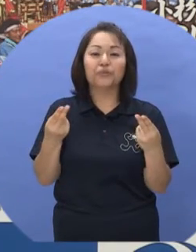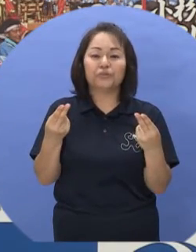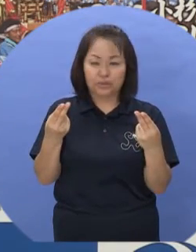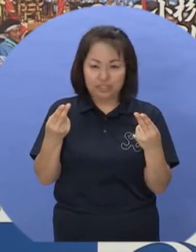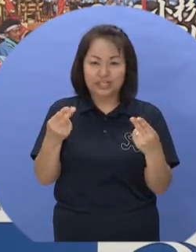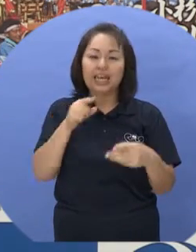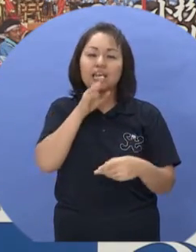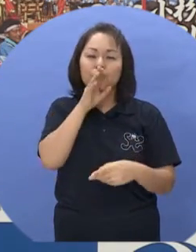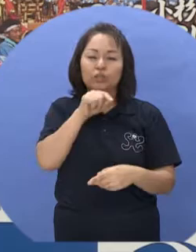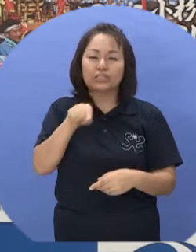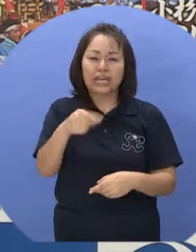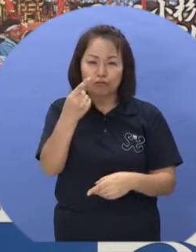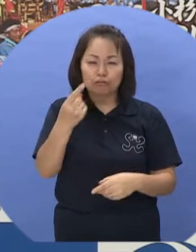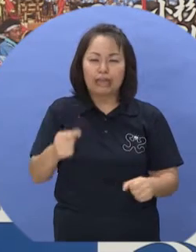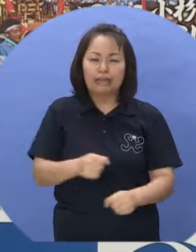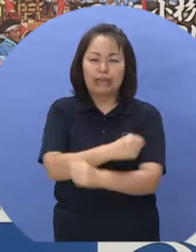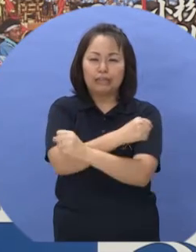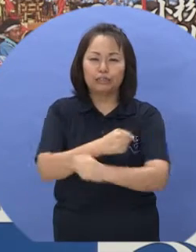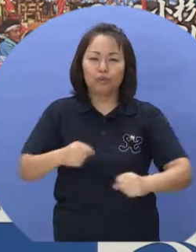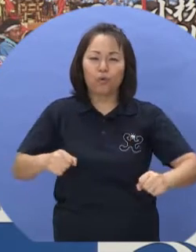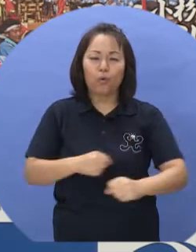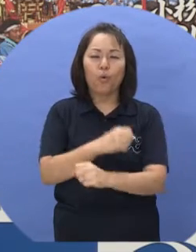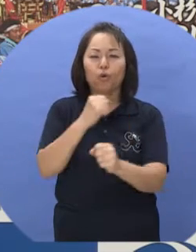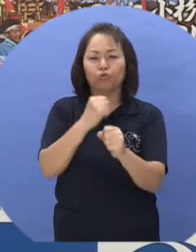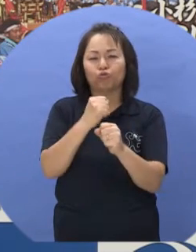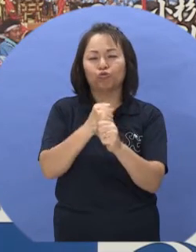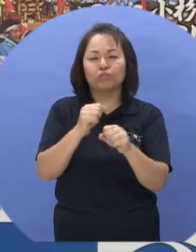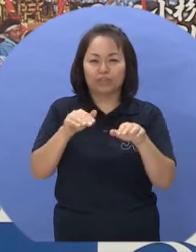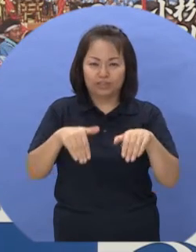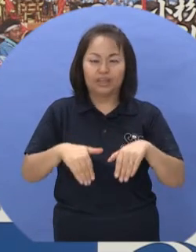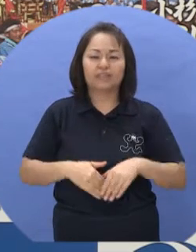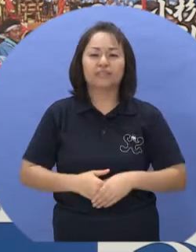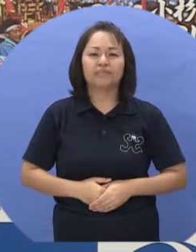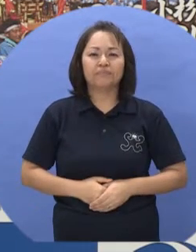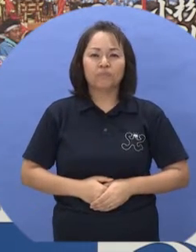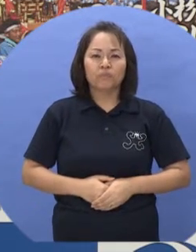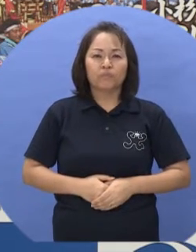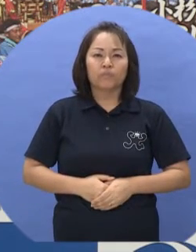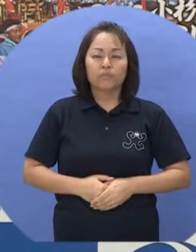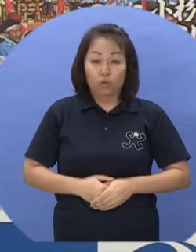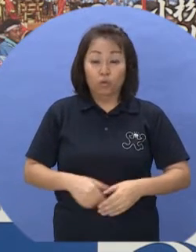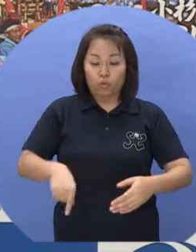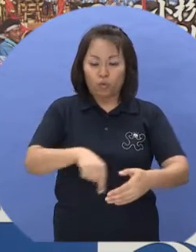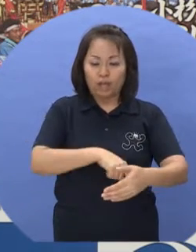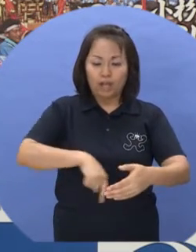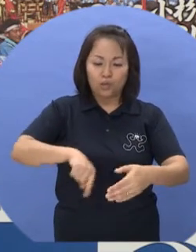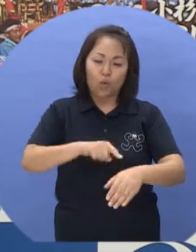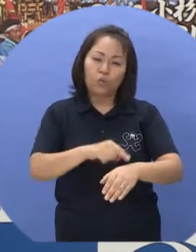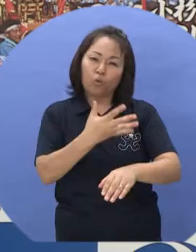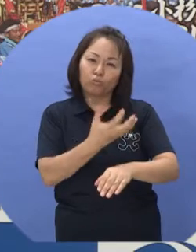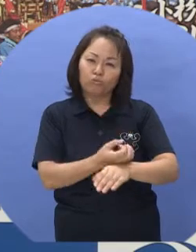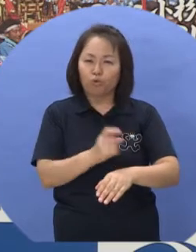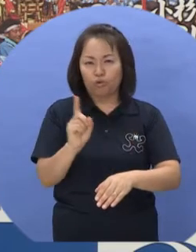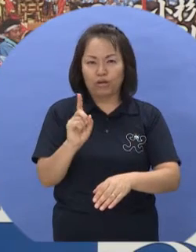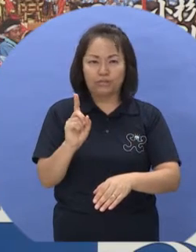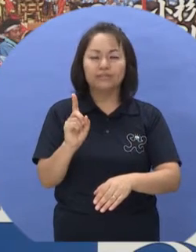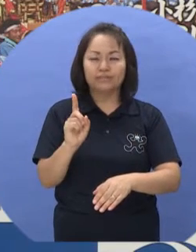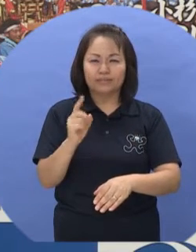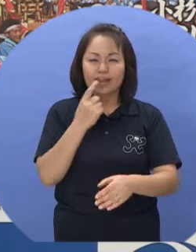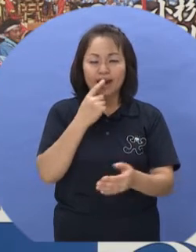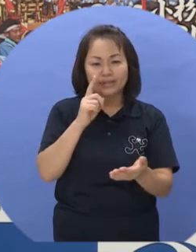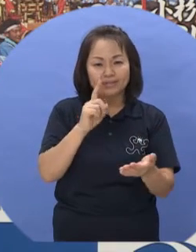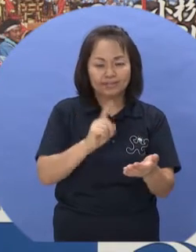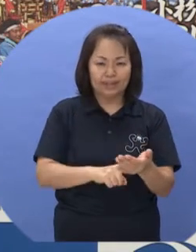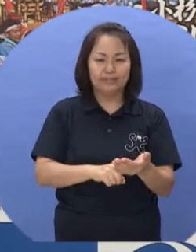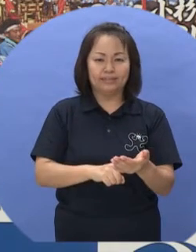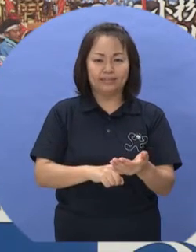というものを作ることにしております。この体操の特徴は、簡単にですね、特別